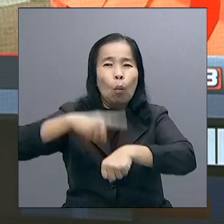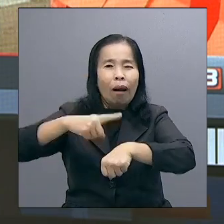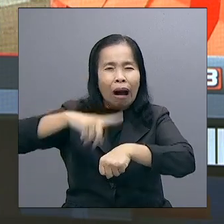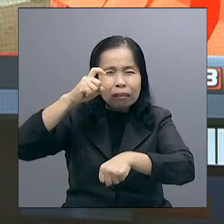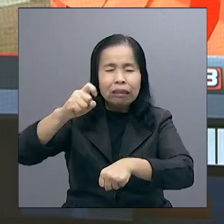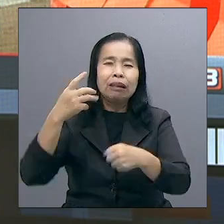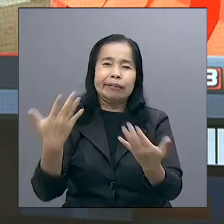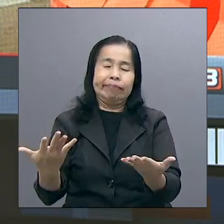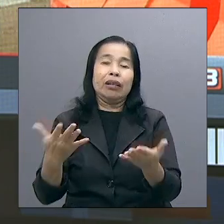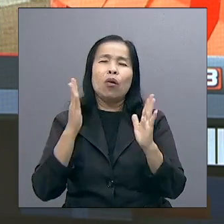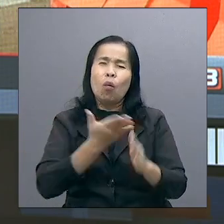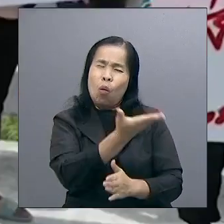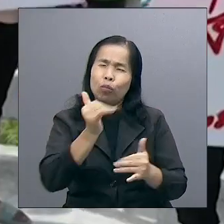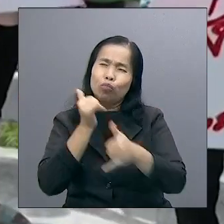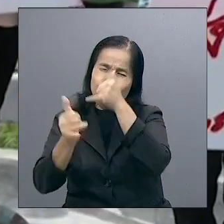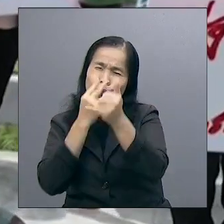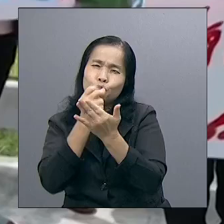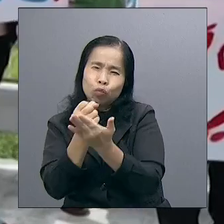า ลงพืนที่ไปพมๆกหนอยคะ